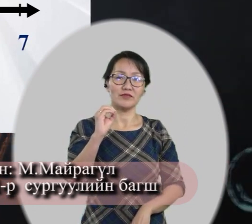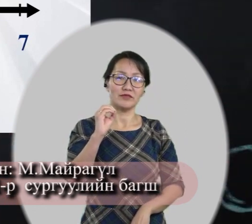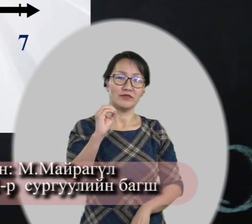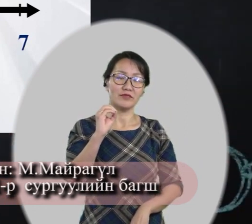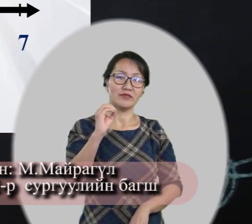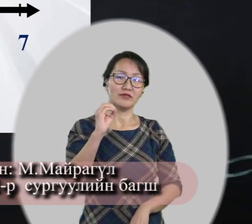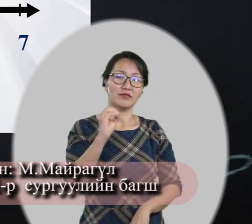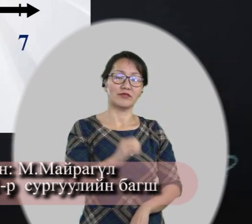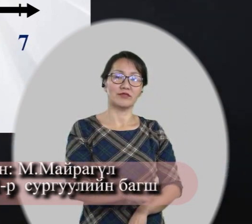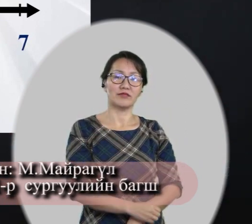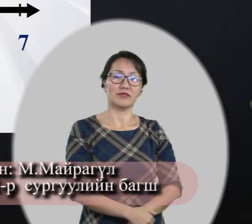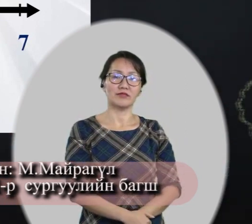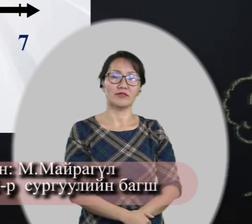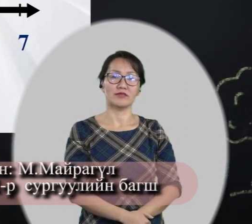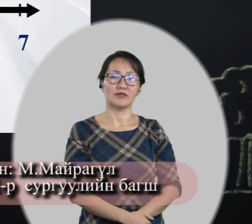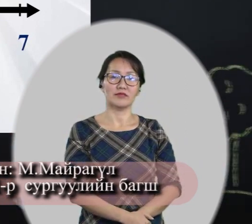1, 2.